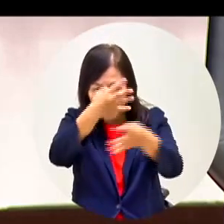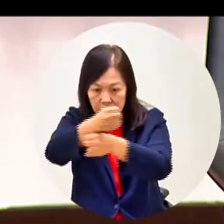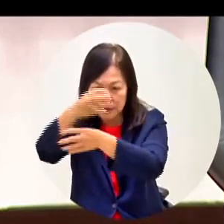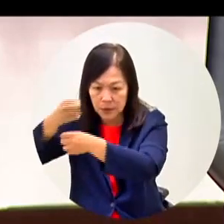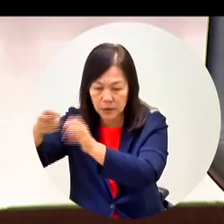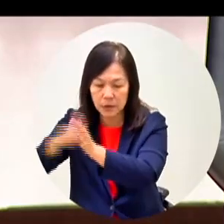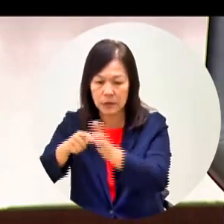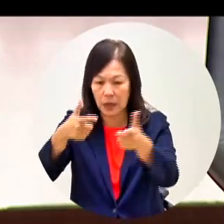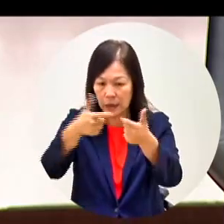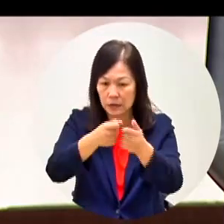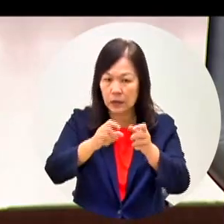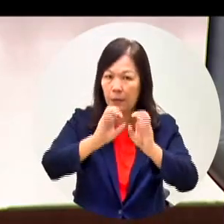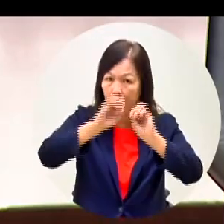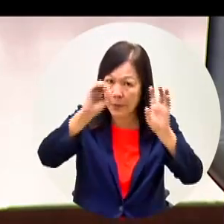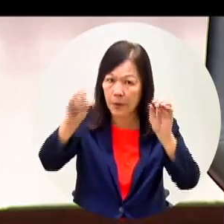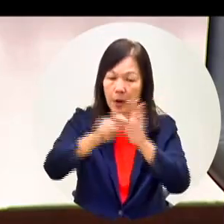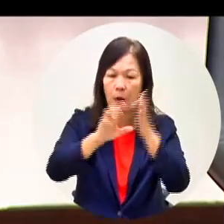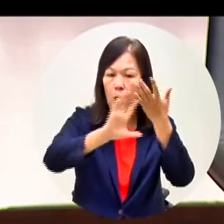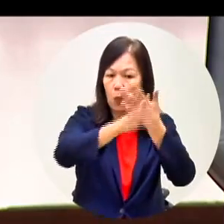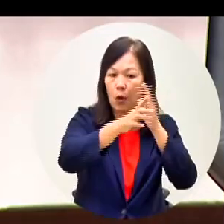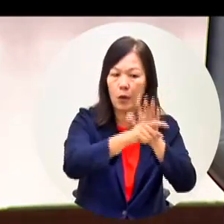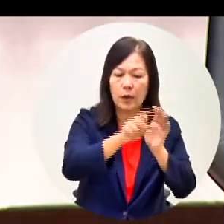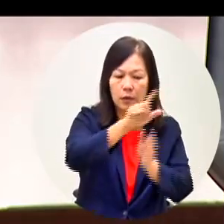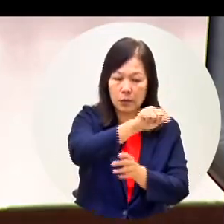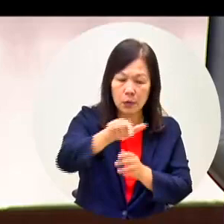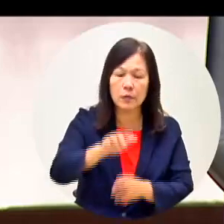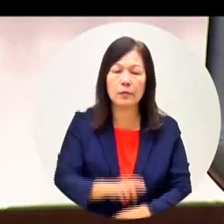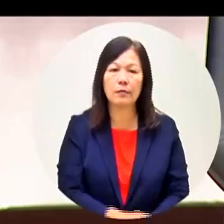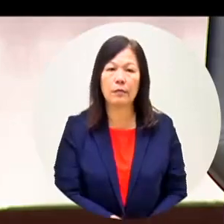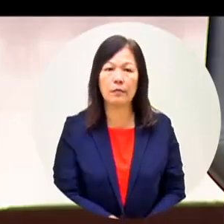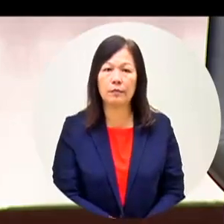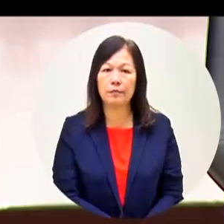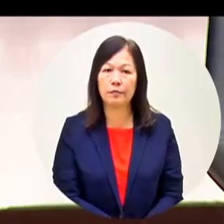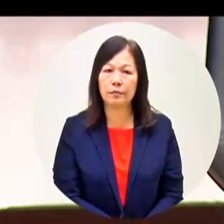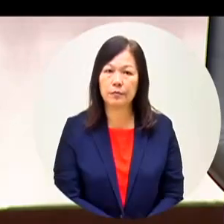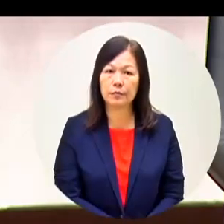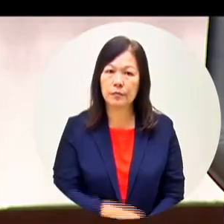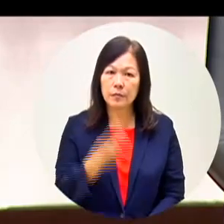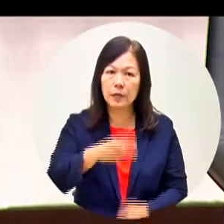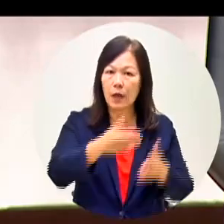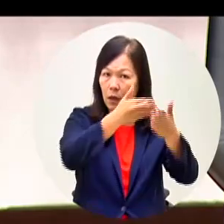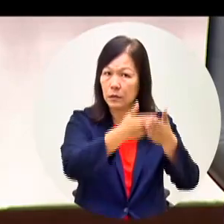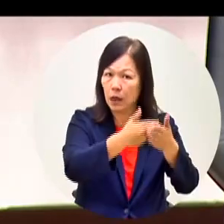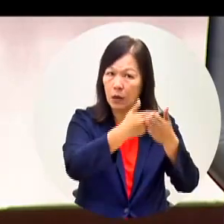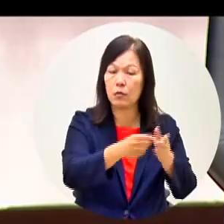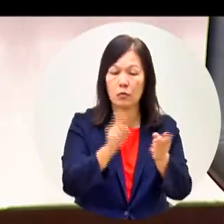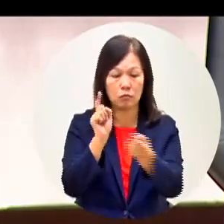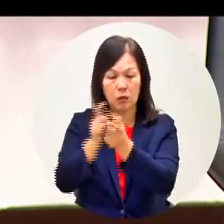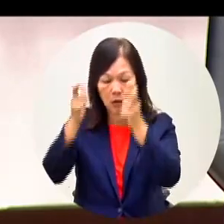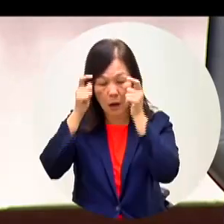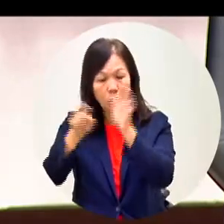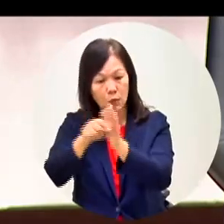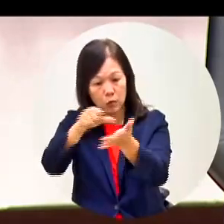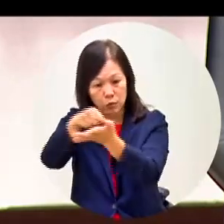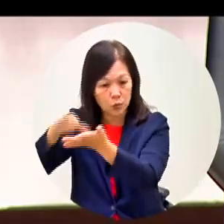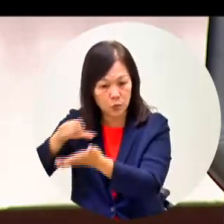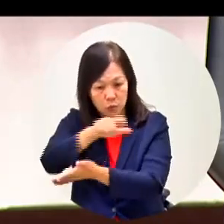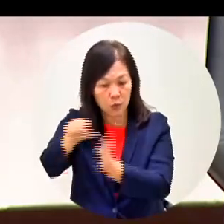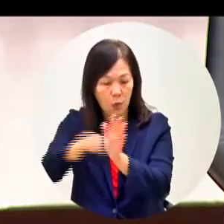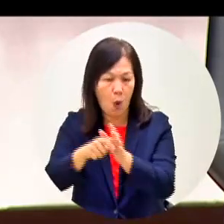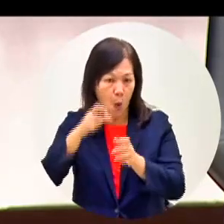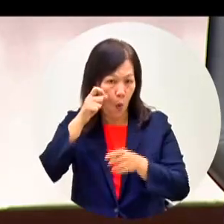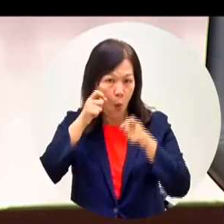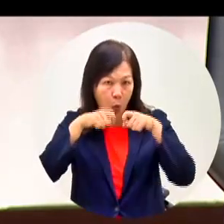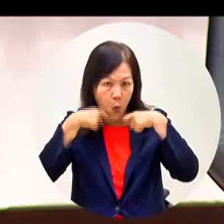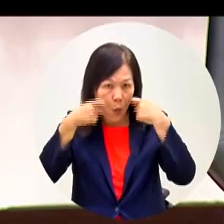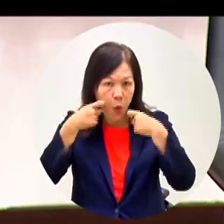的一些农产品，甚至还有大陆呢，他们也对高雄农产品非常的感兴趣，还有鱼产品，所以这个部分